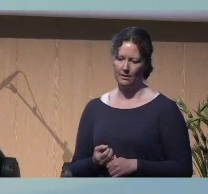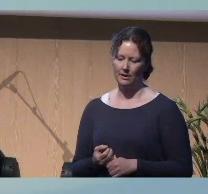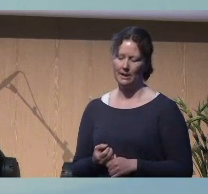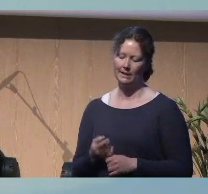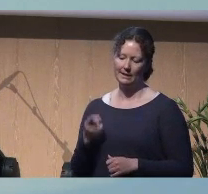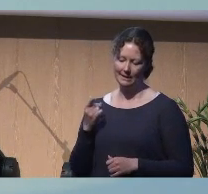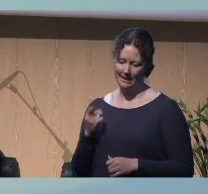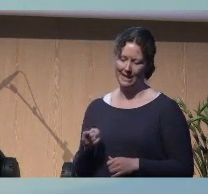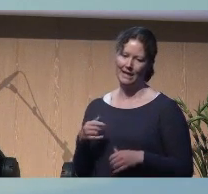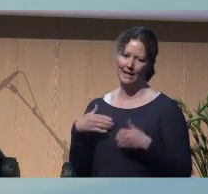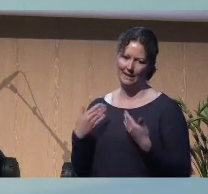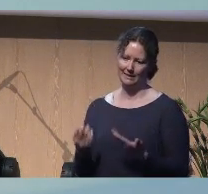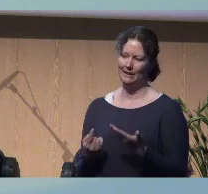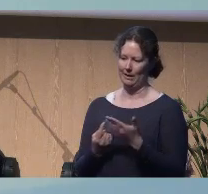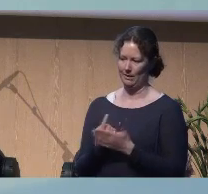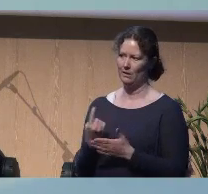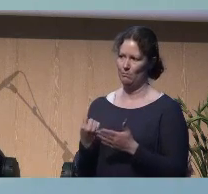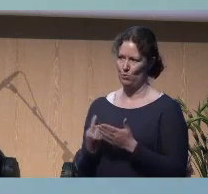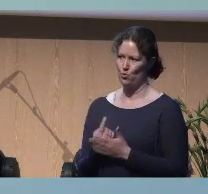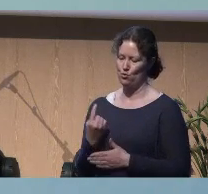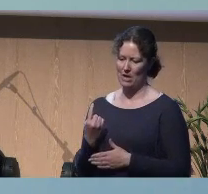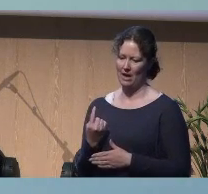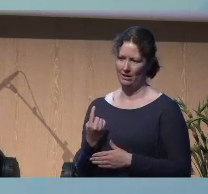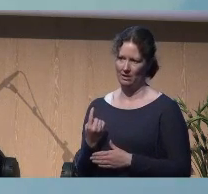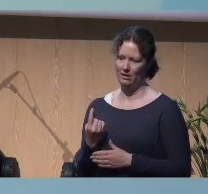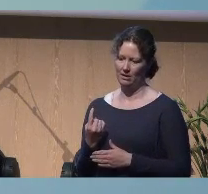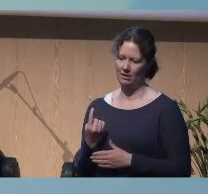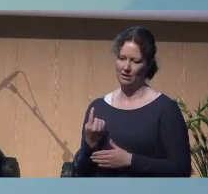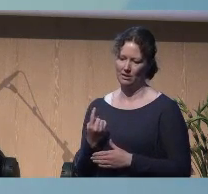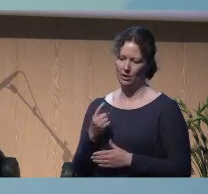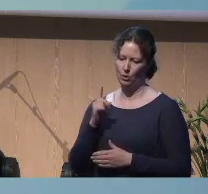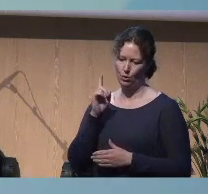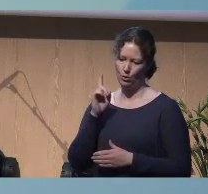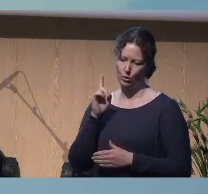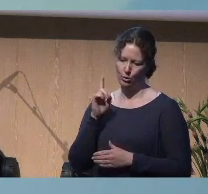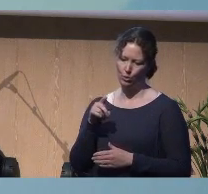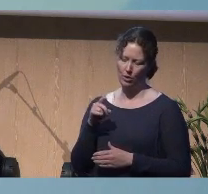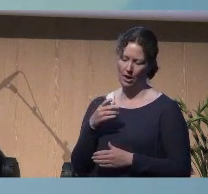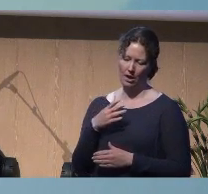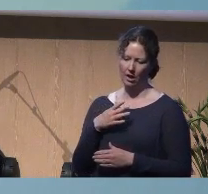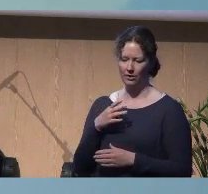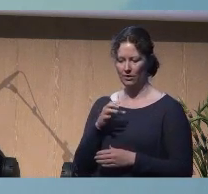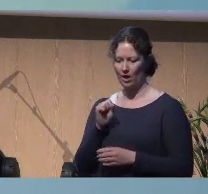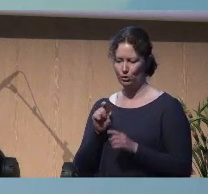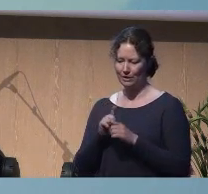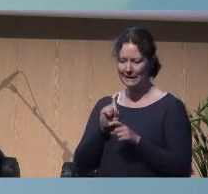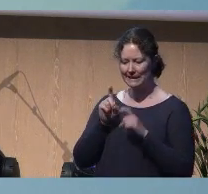Det gir en mulighet til å ta et kritisk perspektiv,